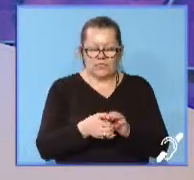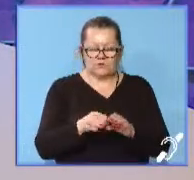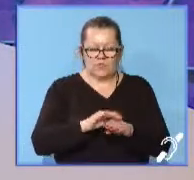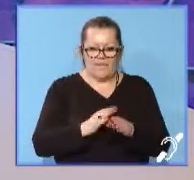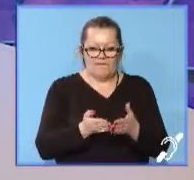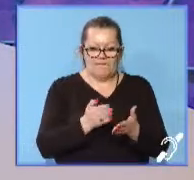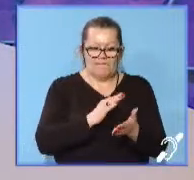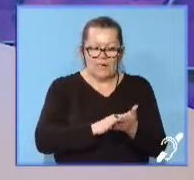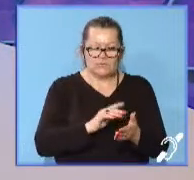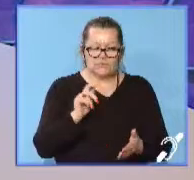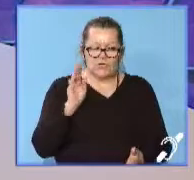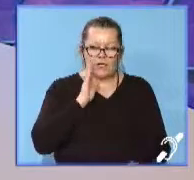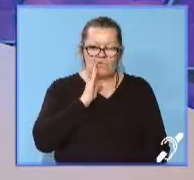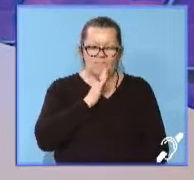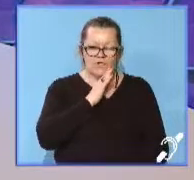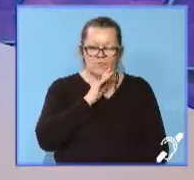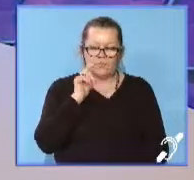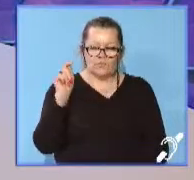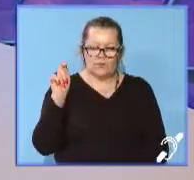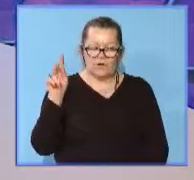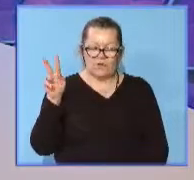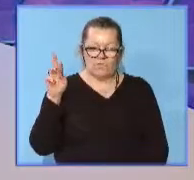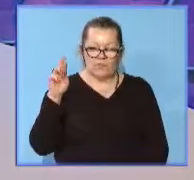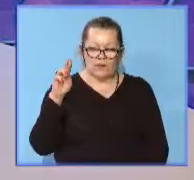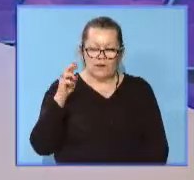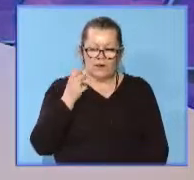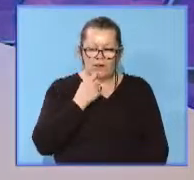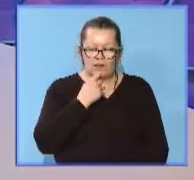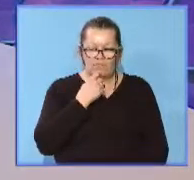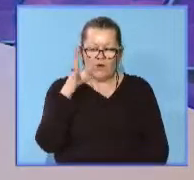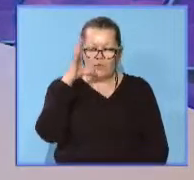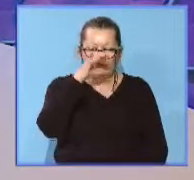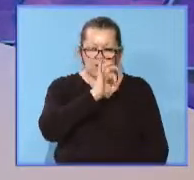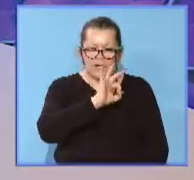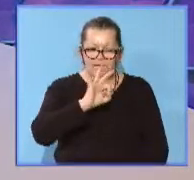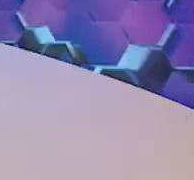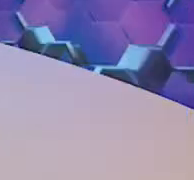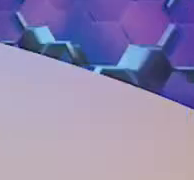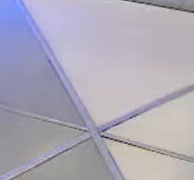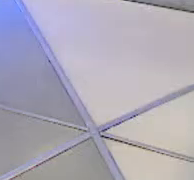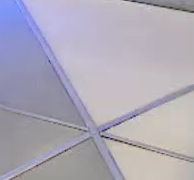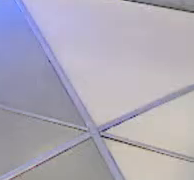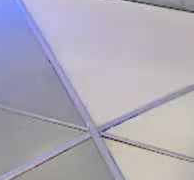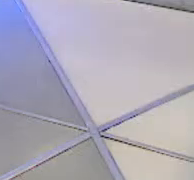puteți contacta și pe pagina de Facebook TVR Craiova O seară frumoasă La